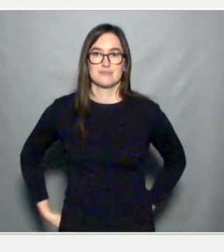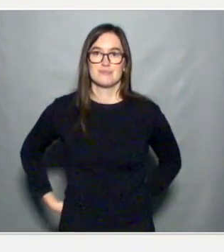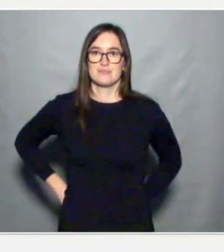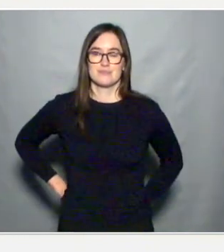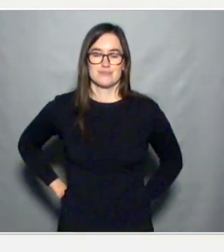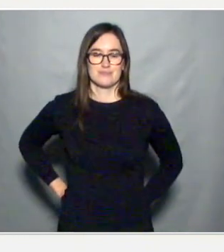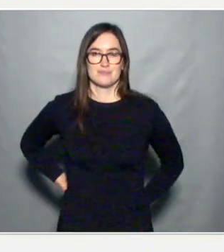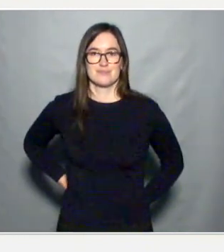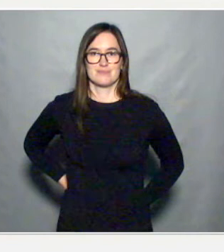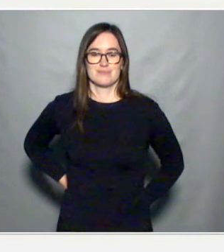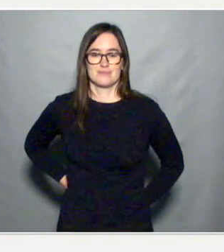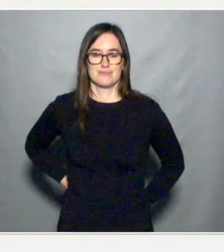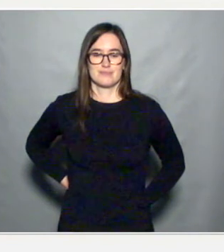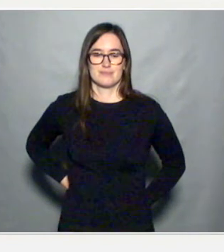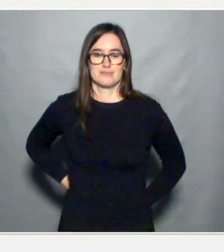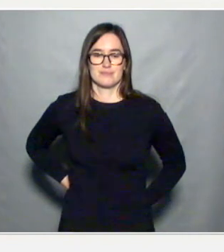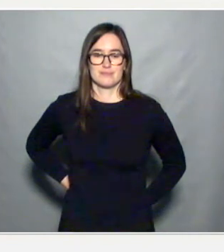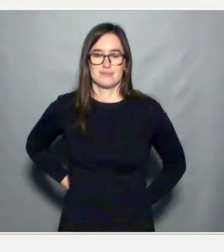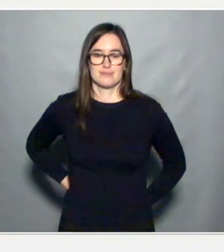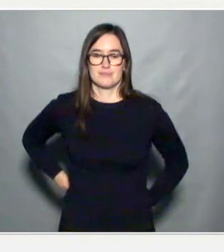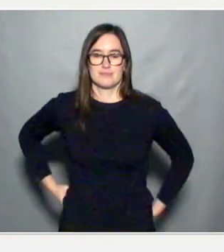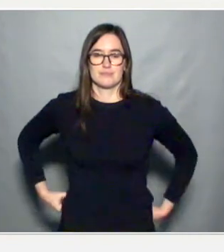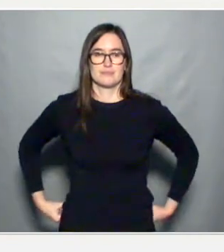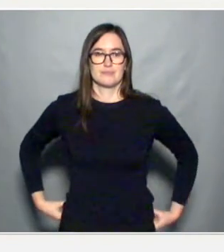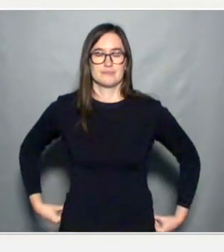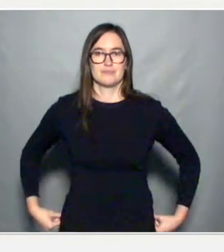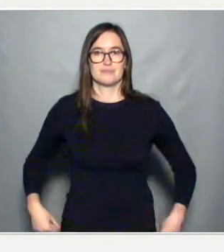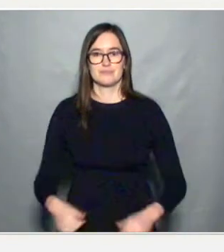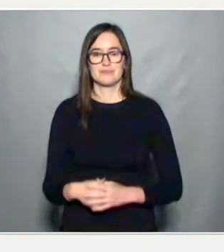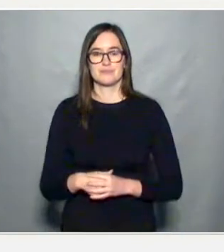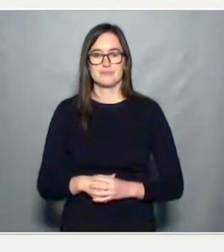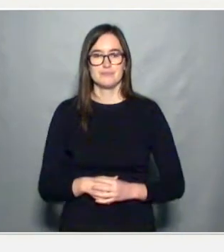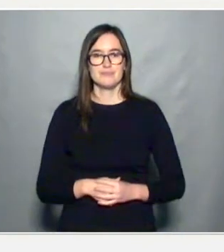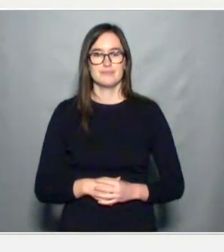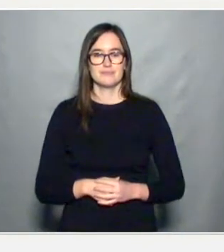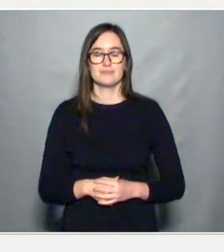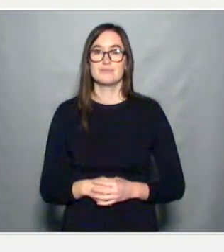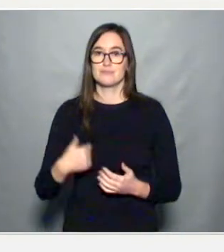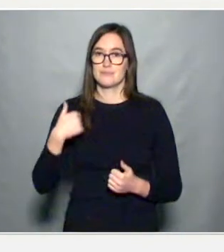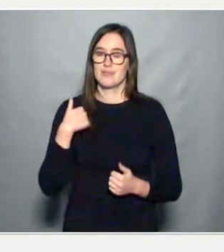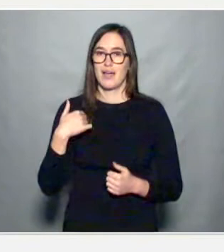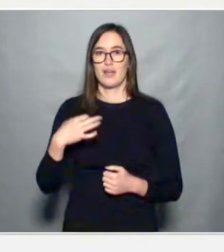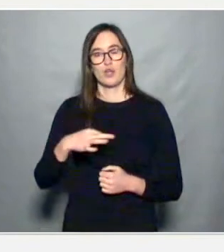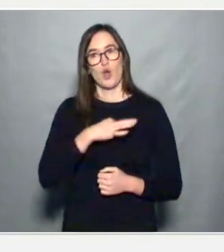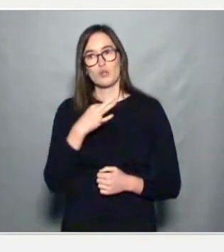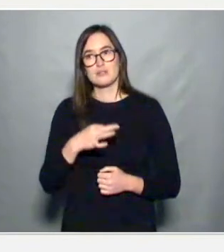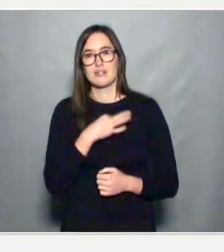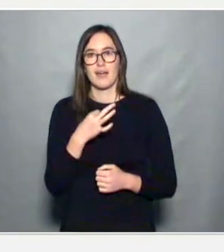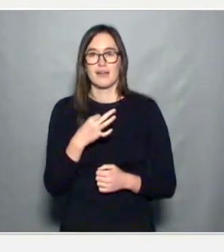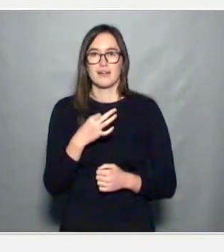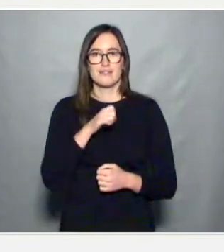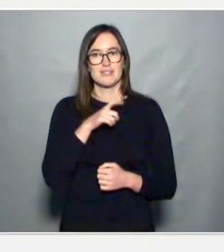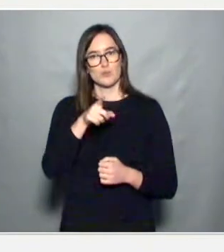Vi Jag önskar att du på något sätt hade kunnat dela